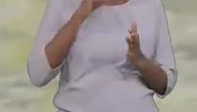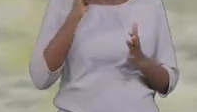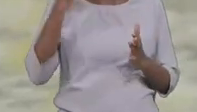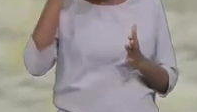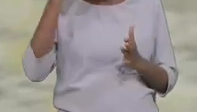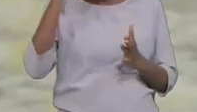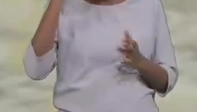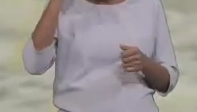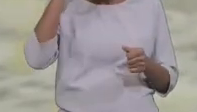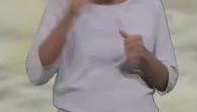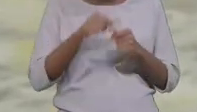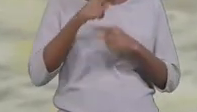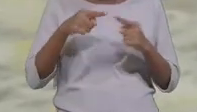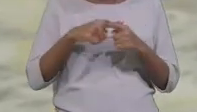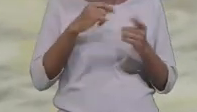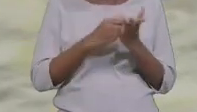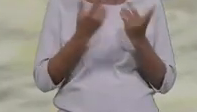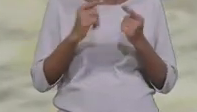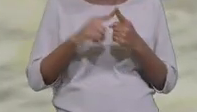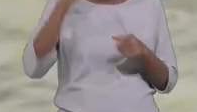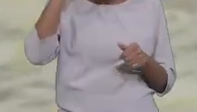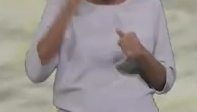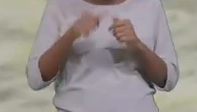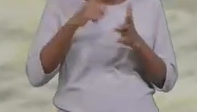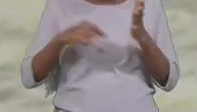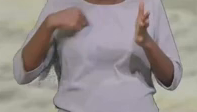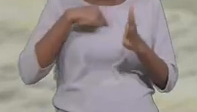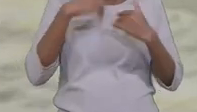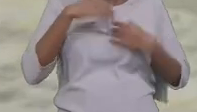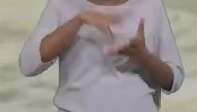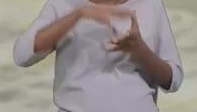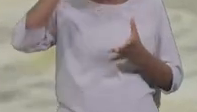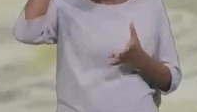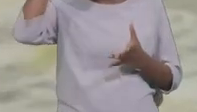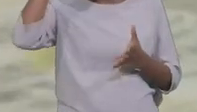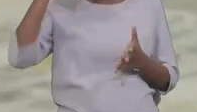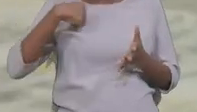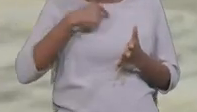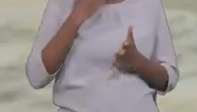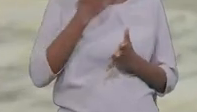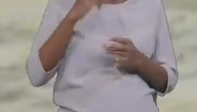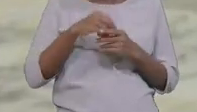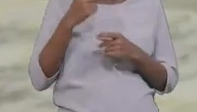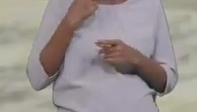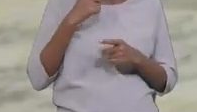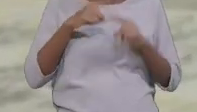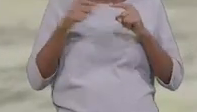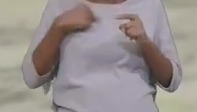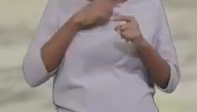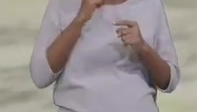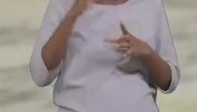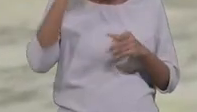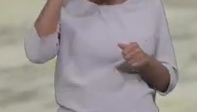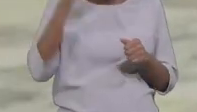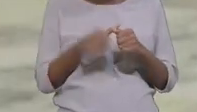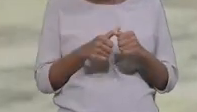pas. Quand il s'agit de se rappeler ce que nous avons appris, nous parlons en langue,